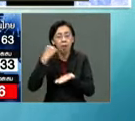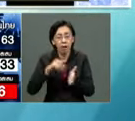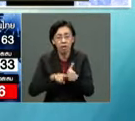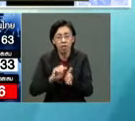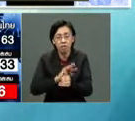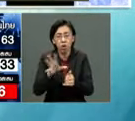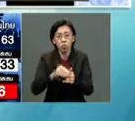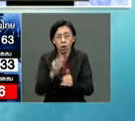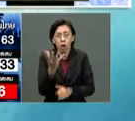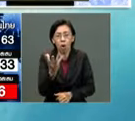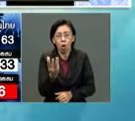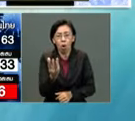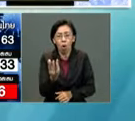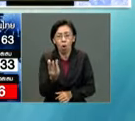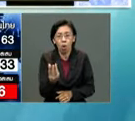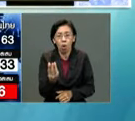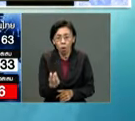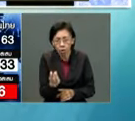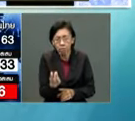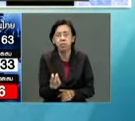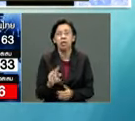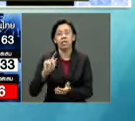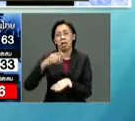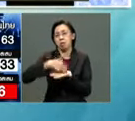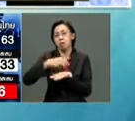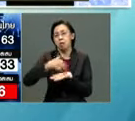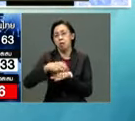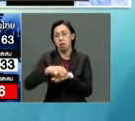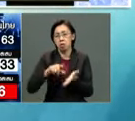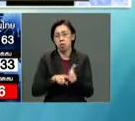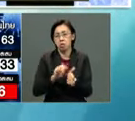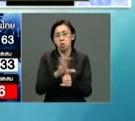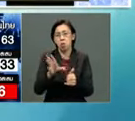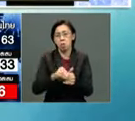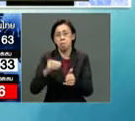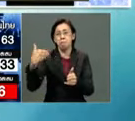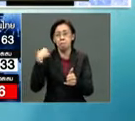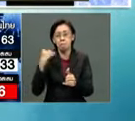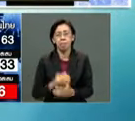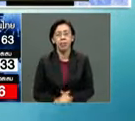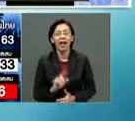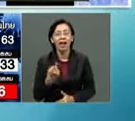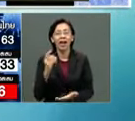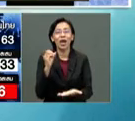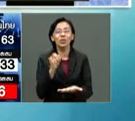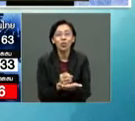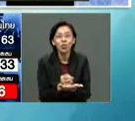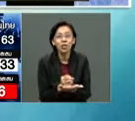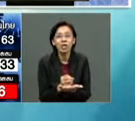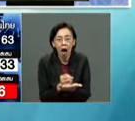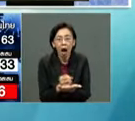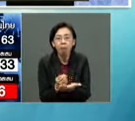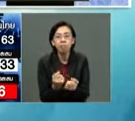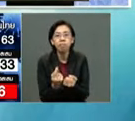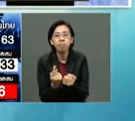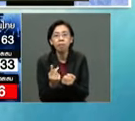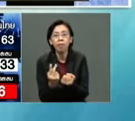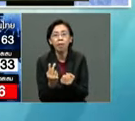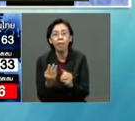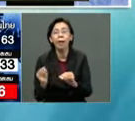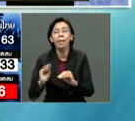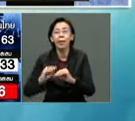ต่ว่าก็ยังเป็นตัวเลขที่ยังต้องมีรายงานขึ้นมาอีกนะครับตอนแรกๆก็บอกว่าเป็นศูนย์นะครับตอนนี้ก็ยังมีอยู่บ้างแต่ยังไงก็ตามแต่ทาง